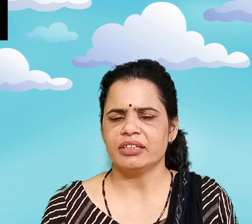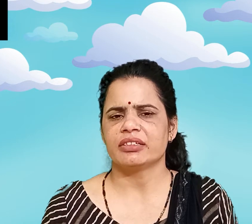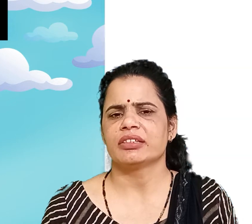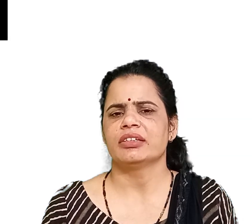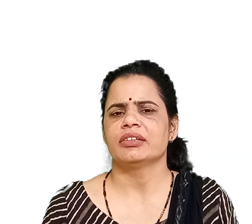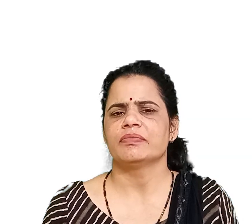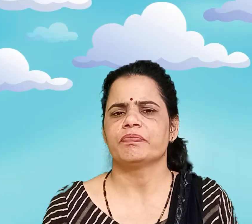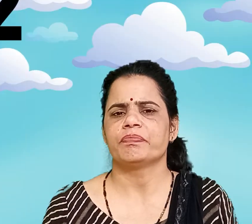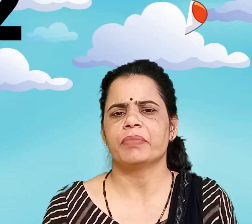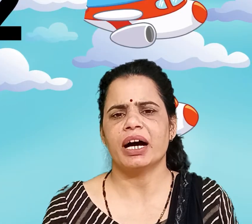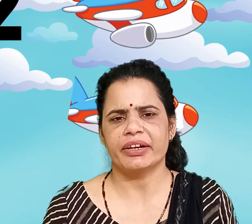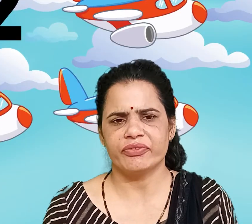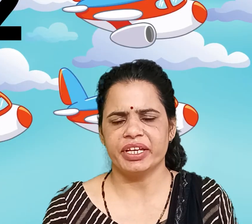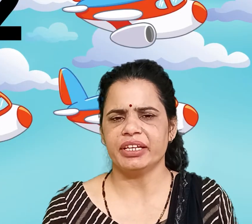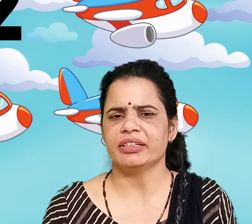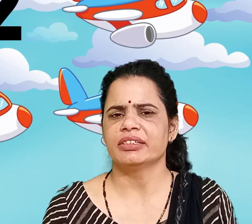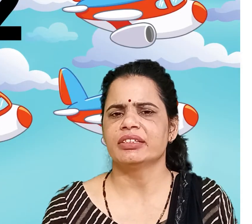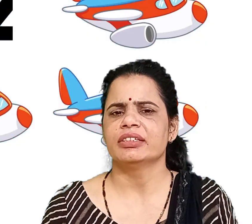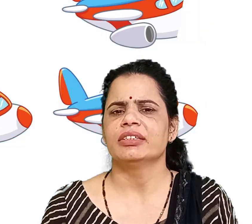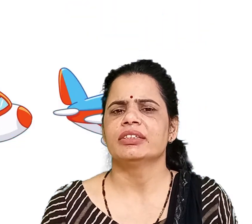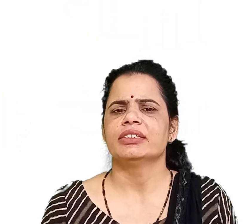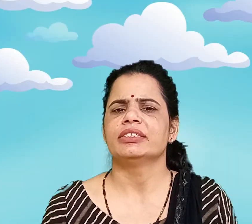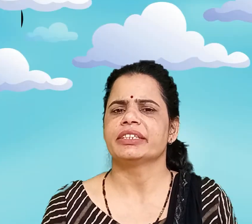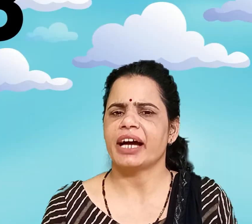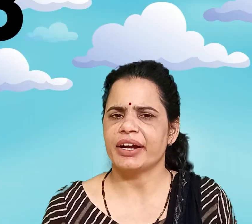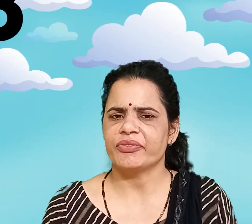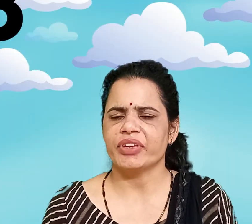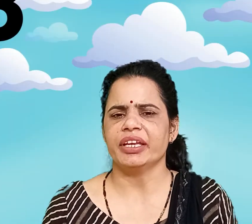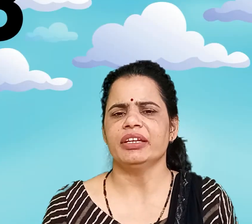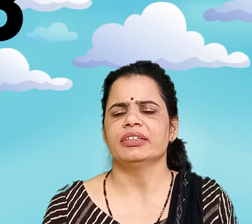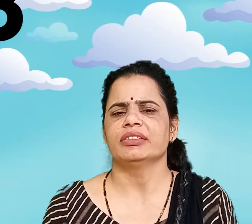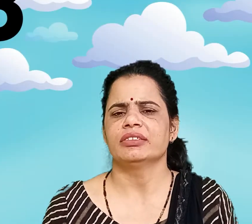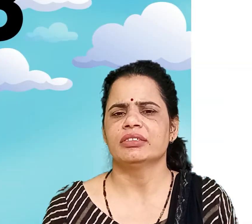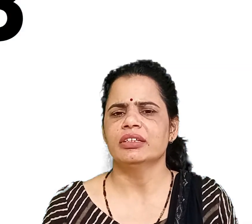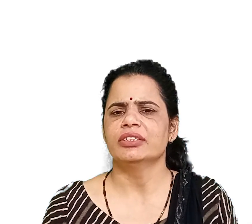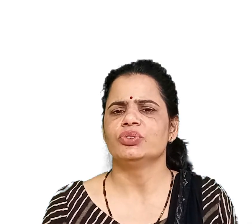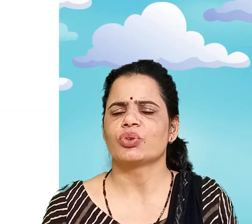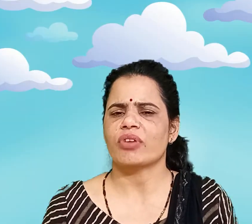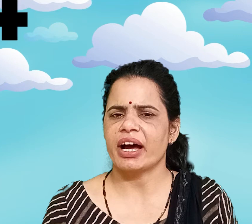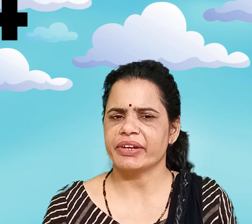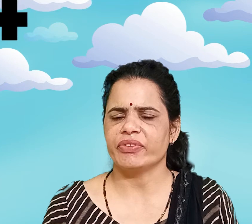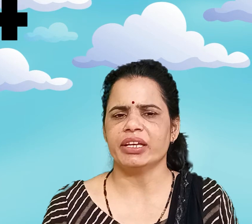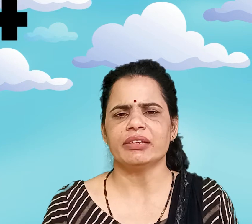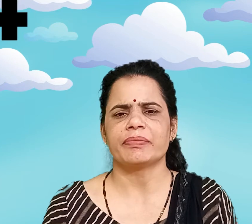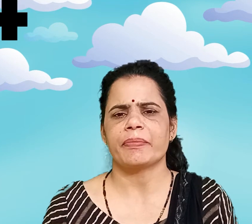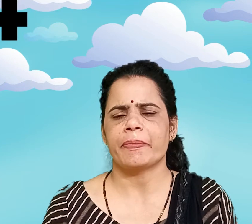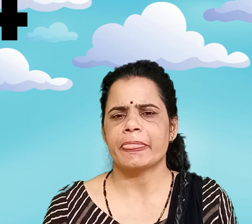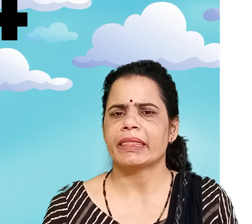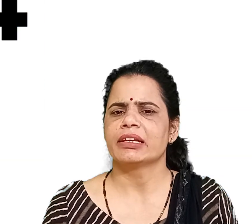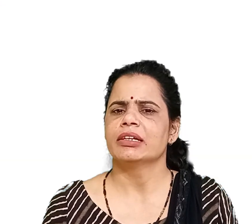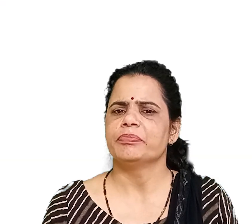91, 92, 93, 94,